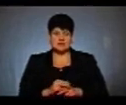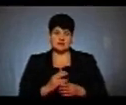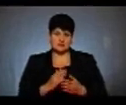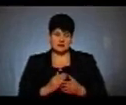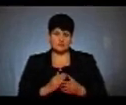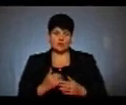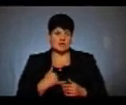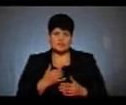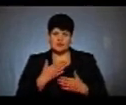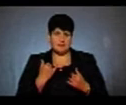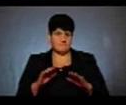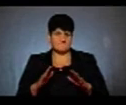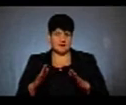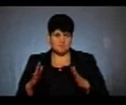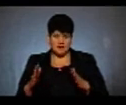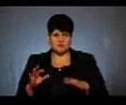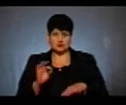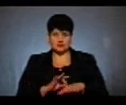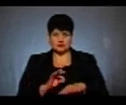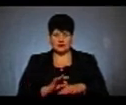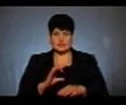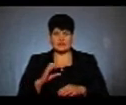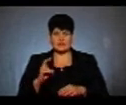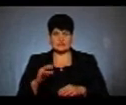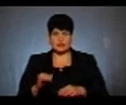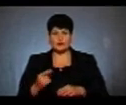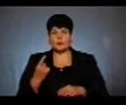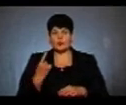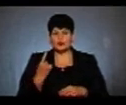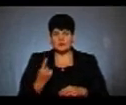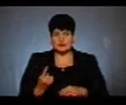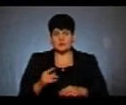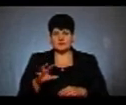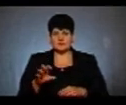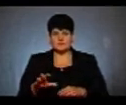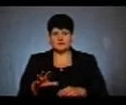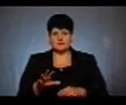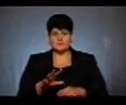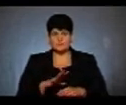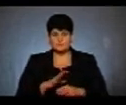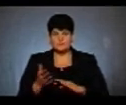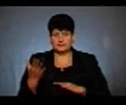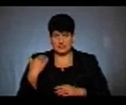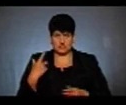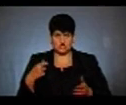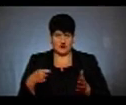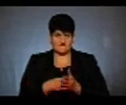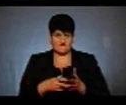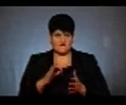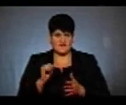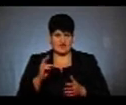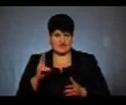нас немає жодного випадку, щоб заскворіли на сказ, хоч би одна якась тварина, яка була піддана вакцинації. Перш за все,